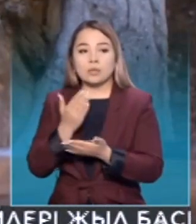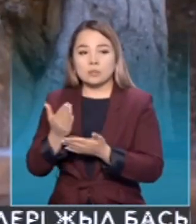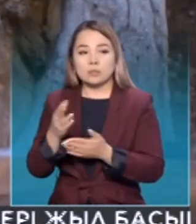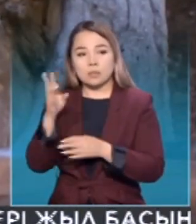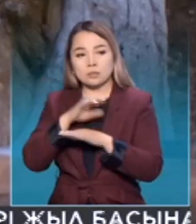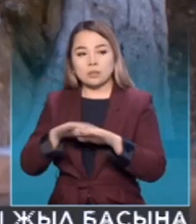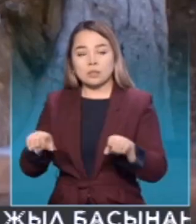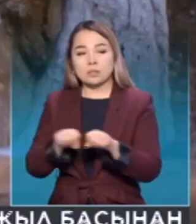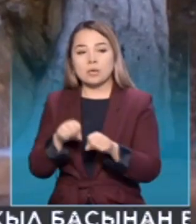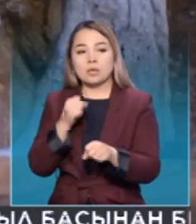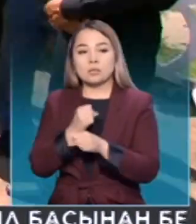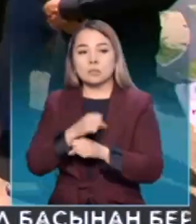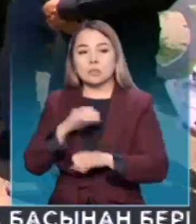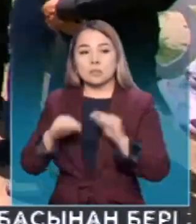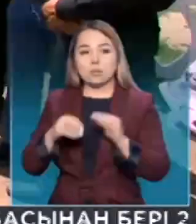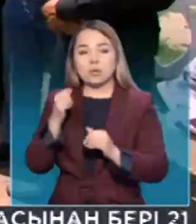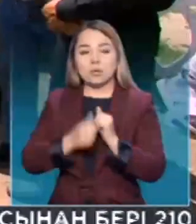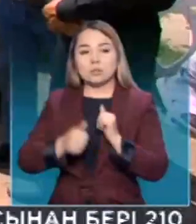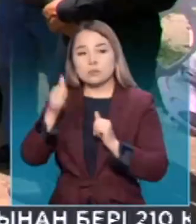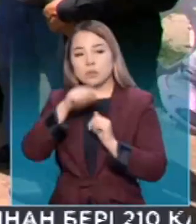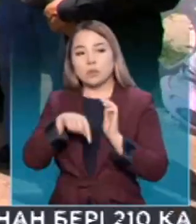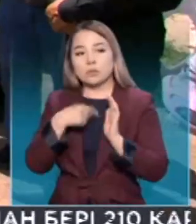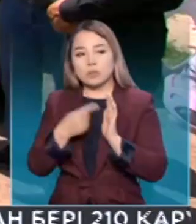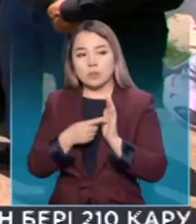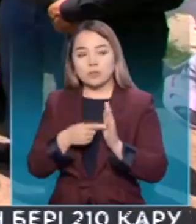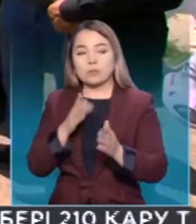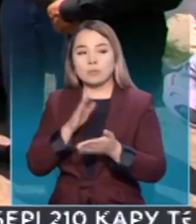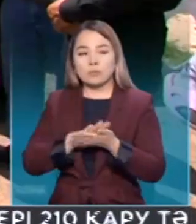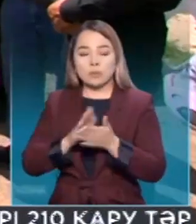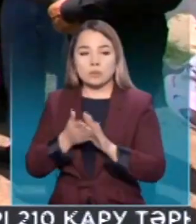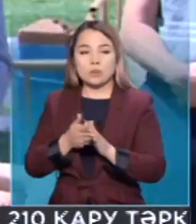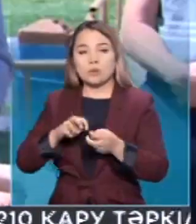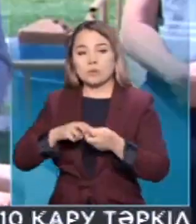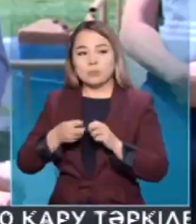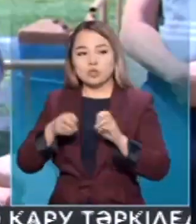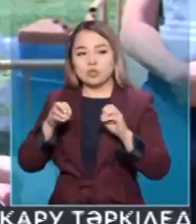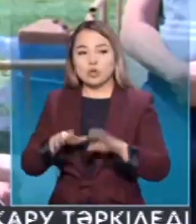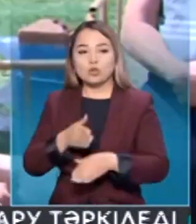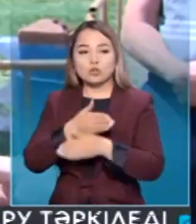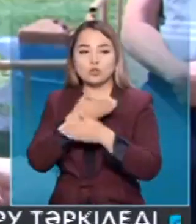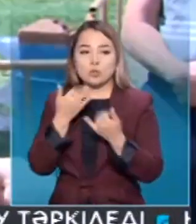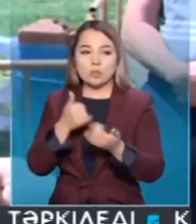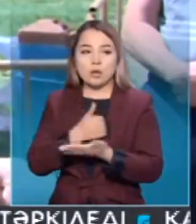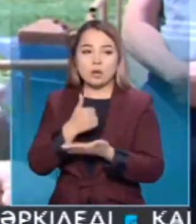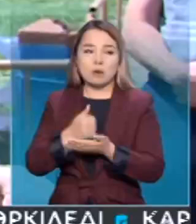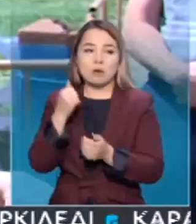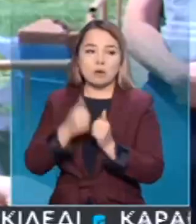елге тарту мәселесі жылда көтеріліп, аяқсыз қалады дейді ауыл халқы. Әкім ауысып кетеді.